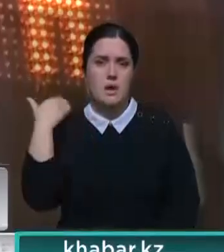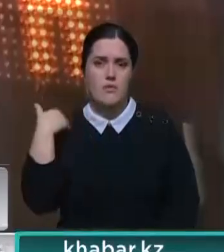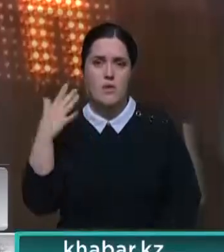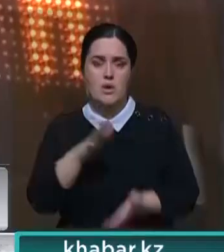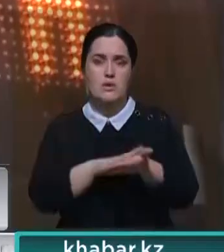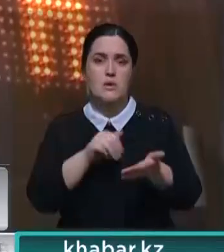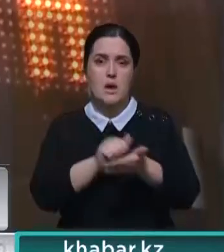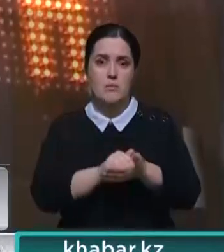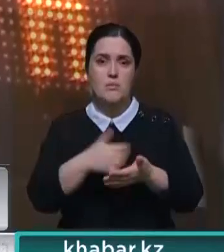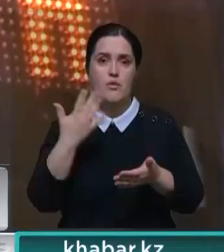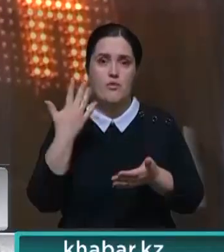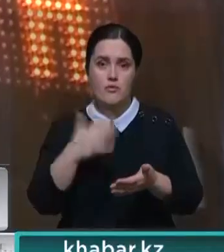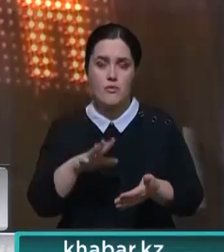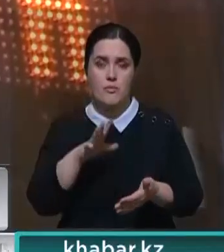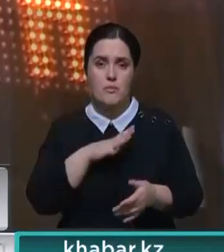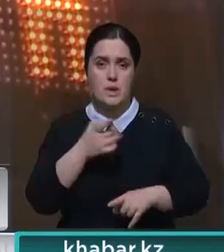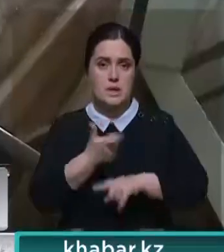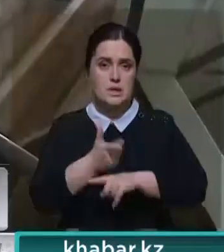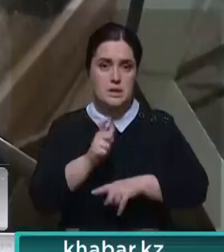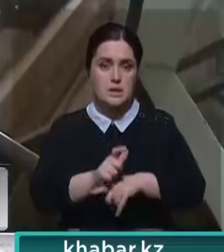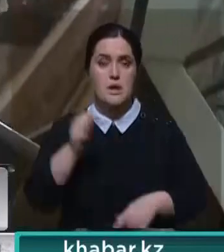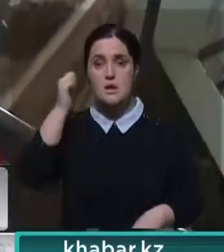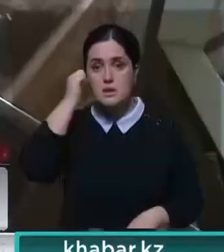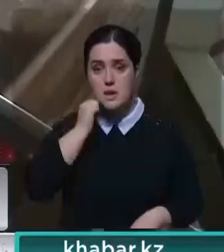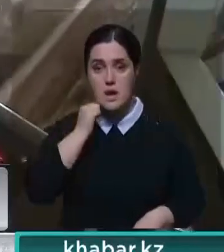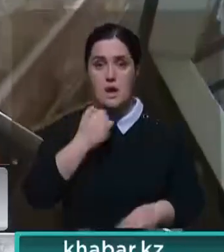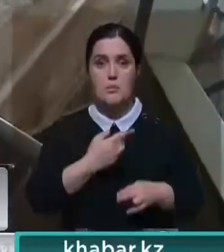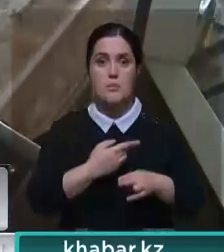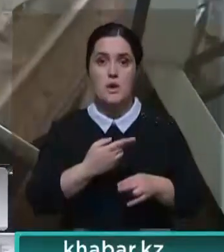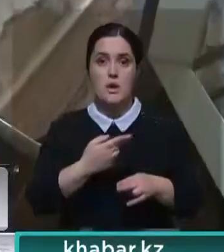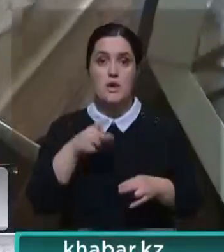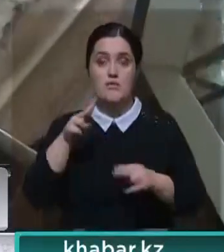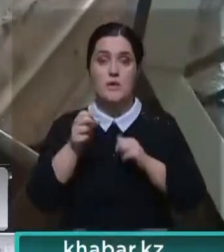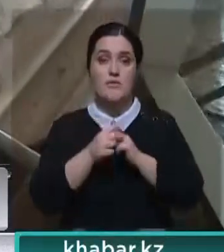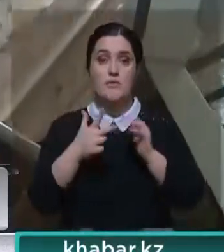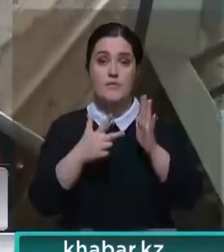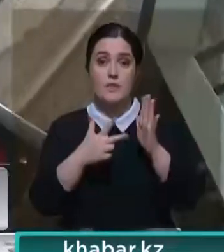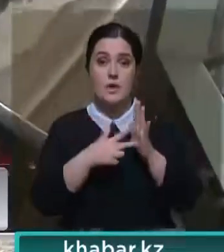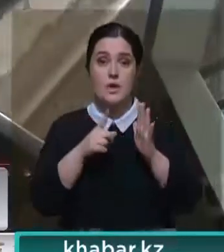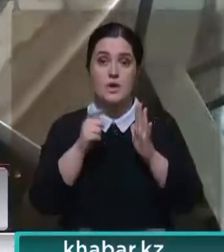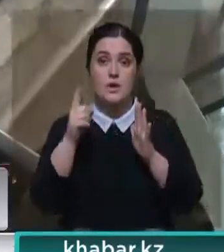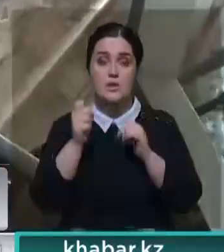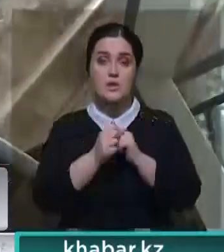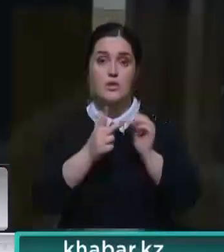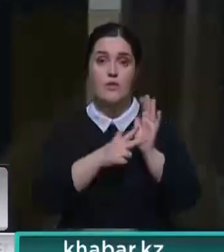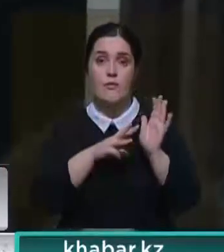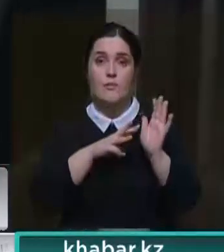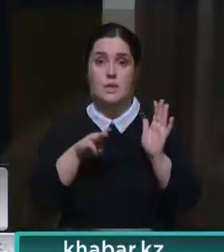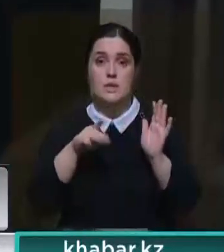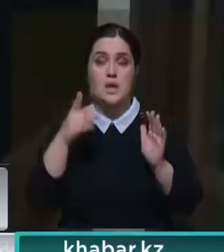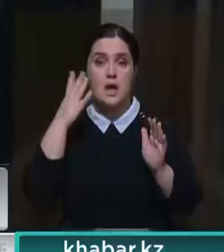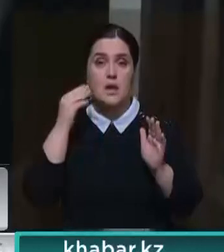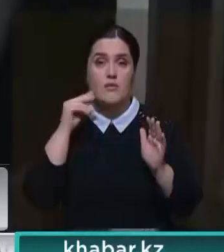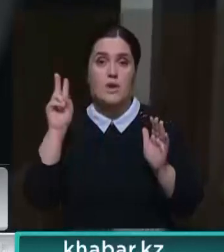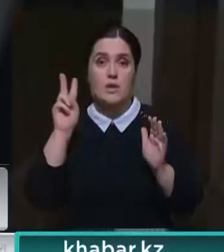назревала давно. Износ рельсового транспорта в городе достиг критических показателей. Причем приобретенные в 2018 году за